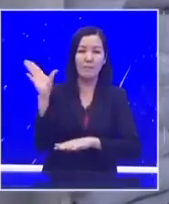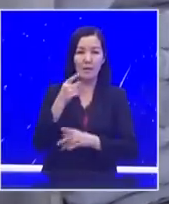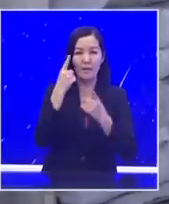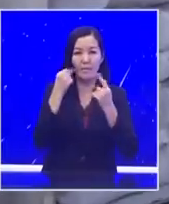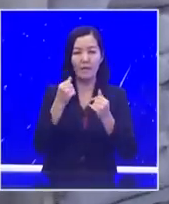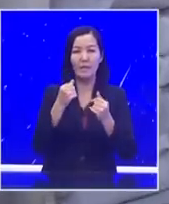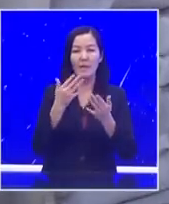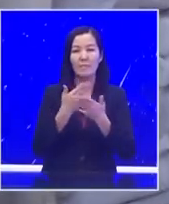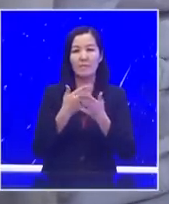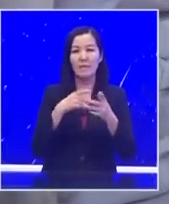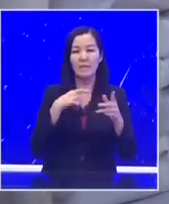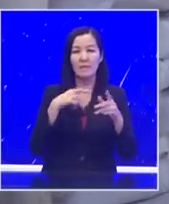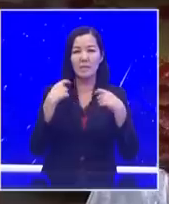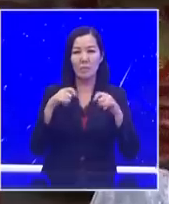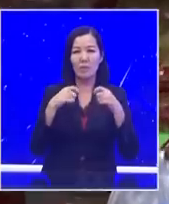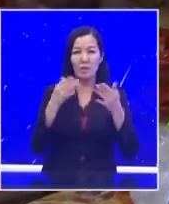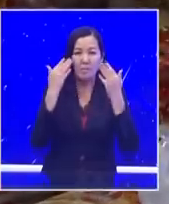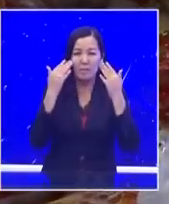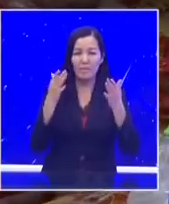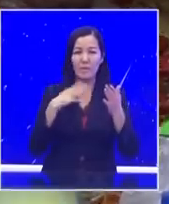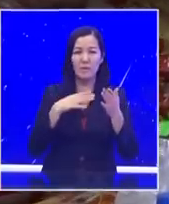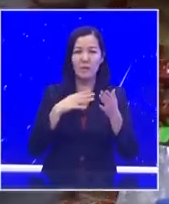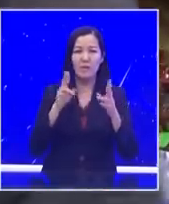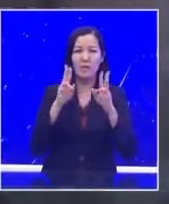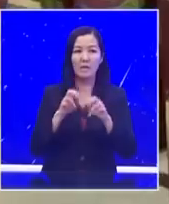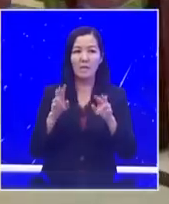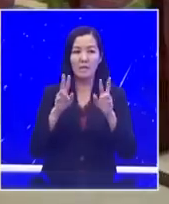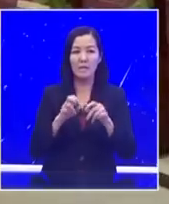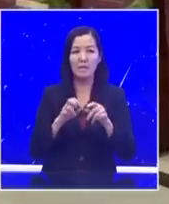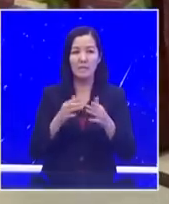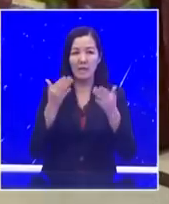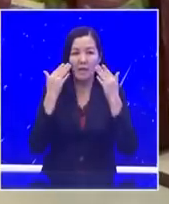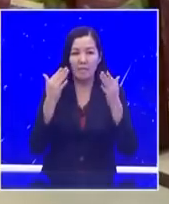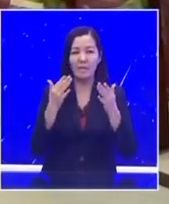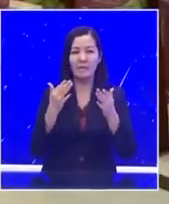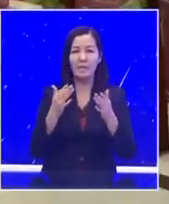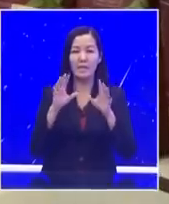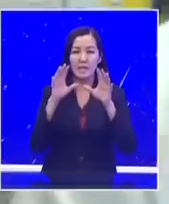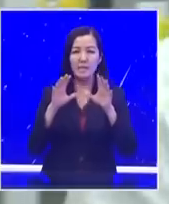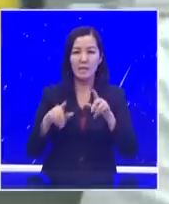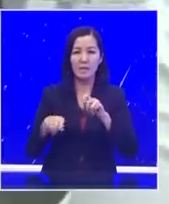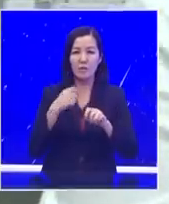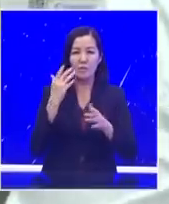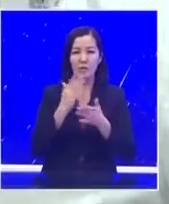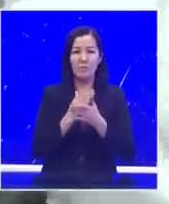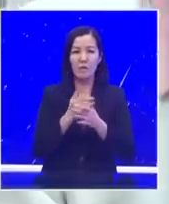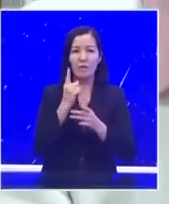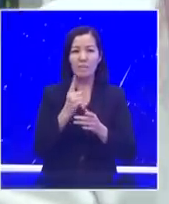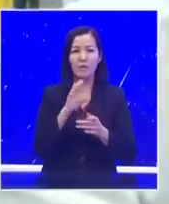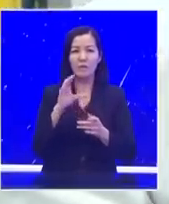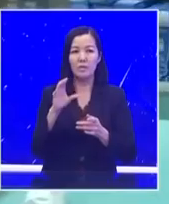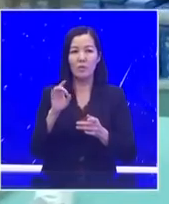кейбір саудагерлер көрмей, білмегенсіп отыр. Рейд кезінде олар абайсызда заң бұзғандығын айтып қалды. Бірінші сәуірден